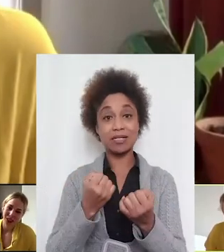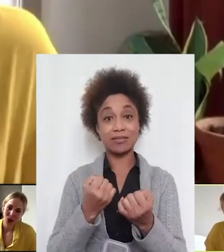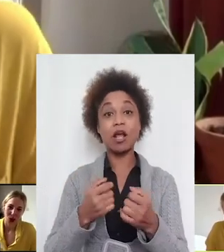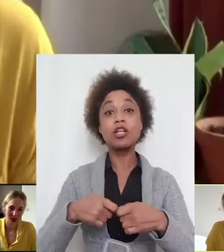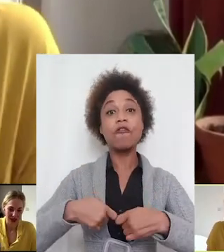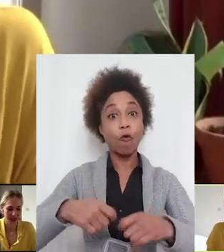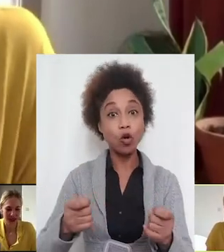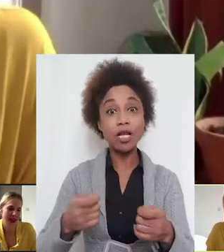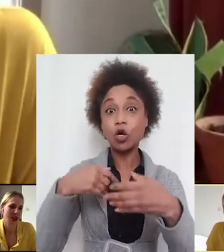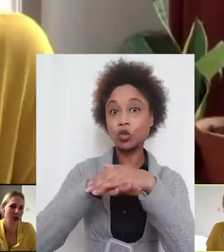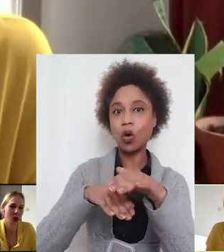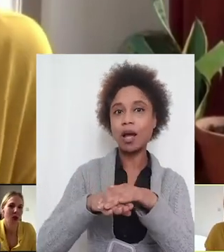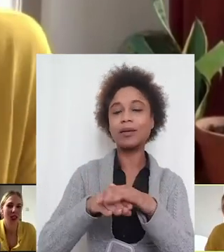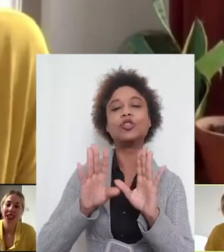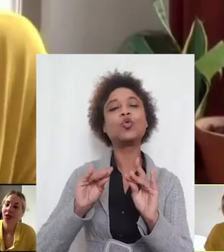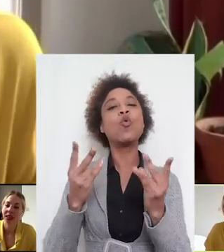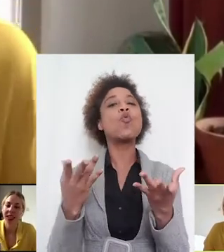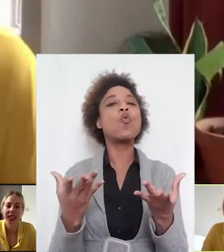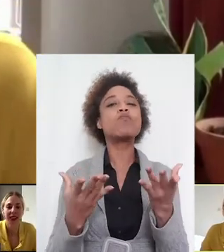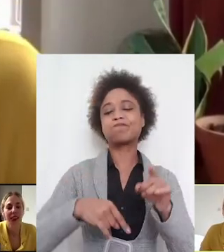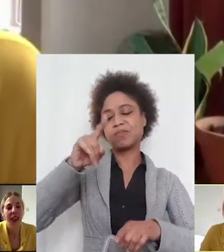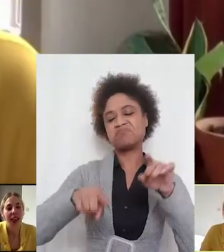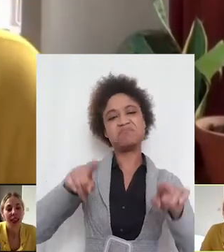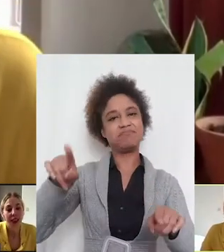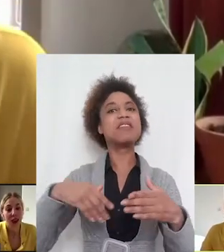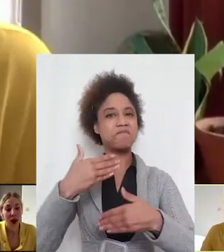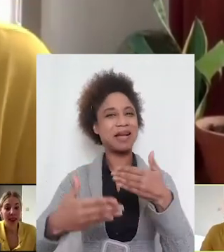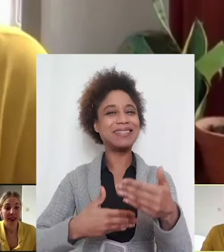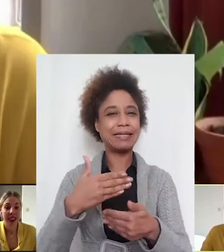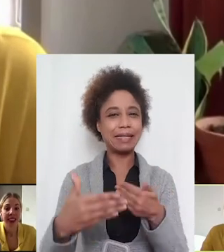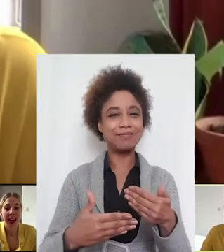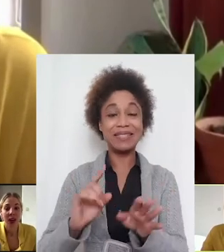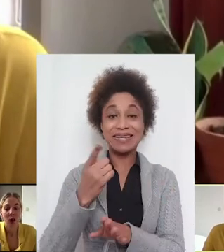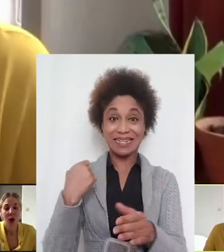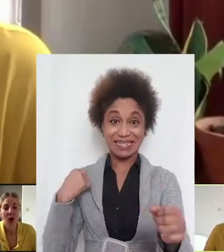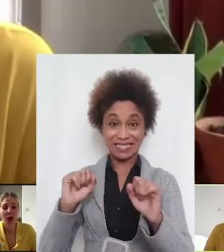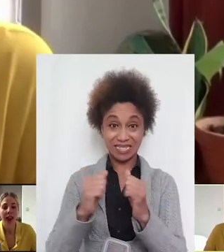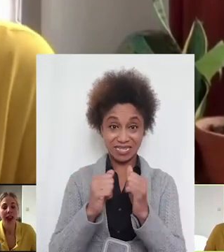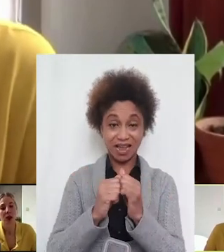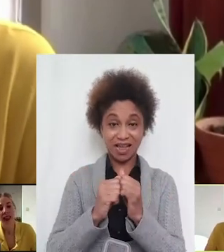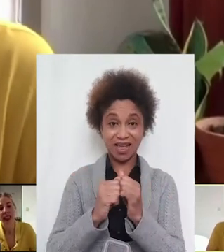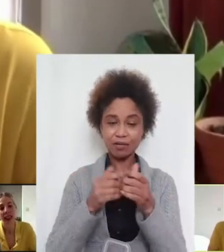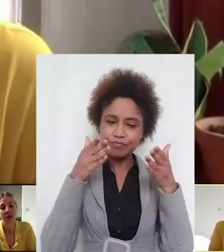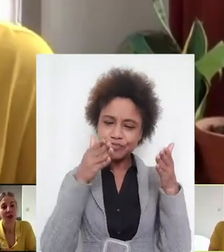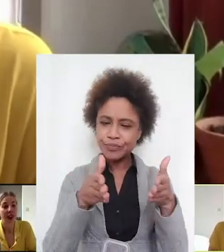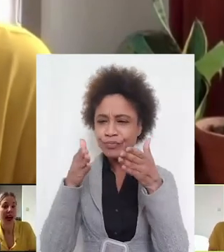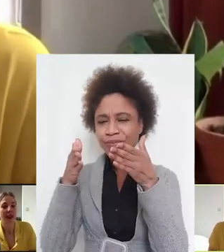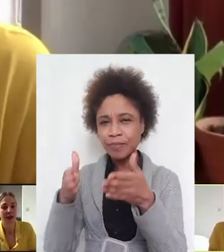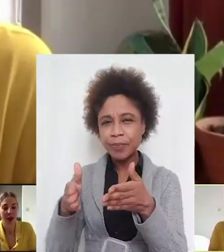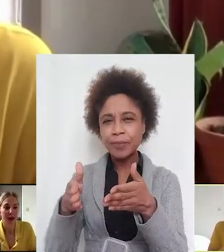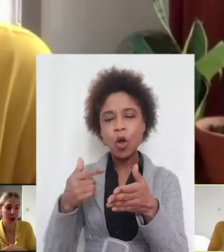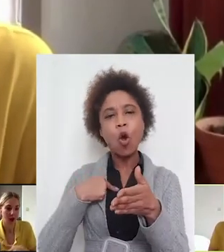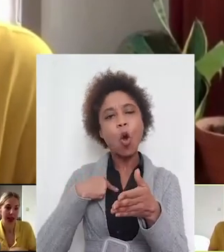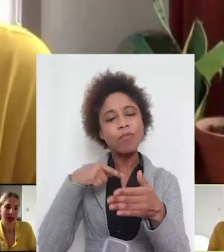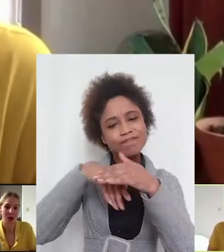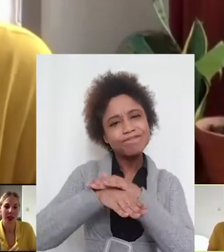voorstellingen toegankelijk. En dat doen we op verschillende manieren. Zo hebben we het eerste jaar ons vooral gericht op het creëren van draagvlak